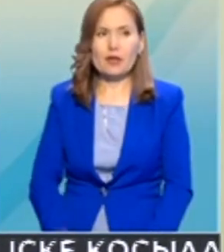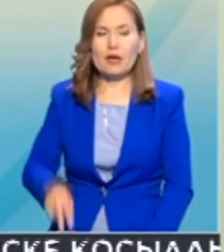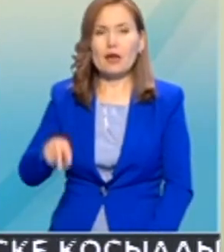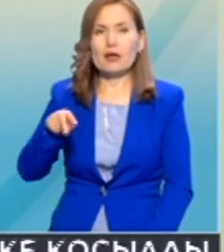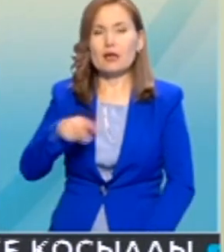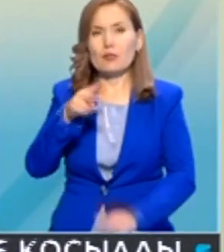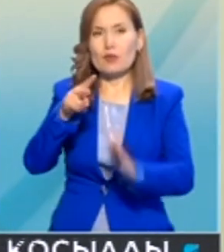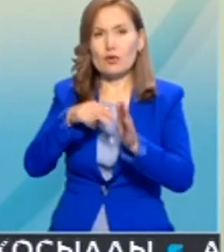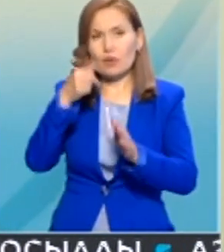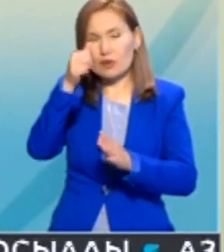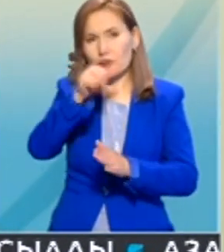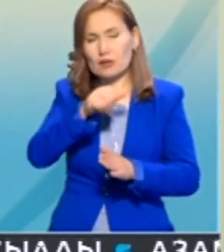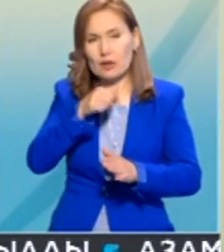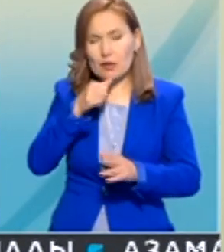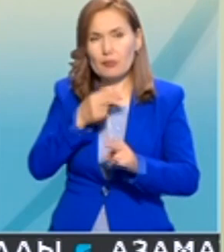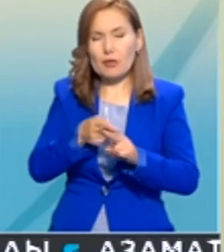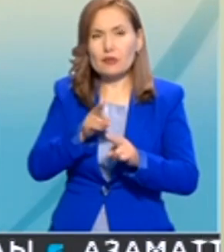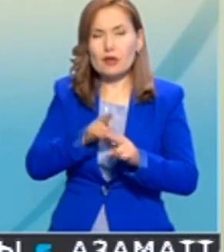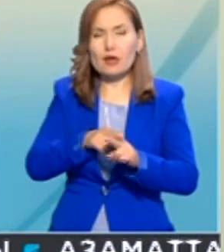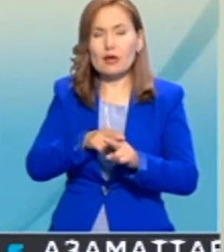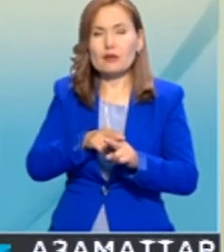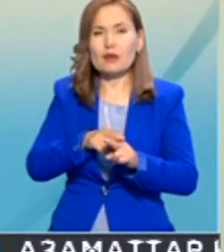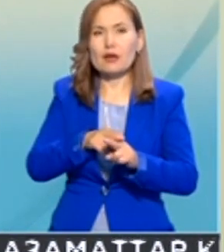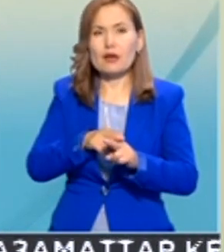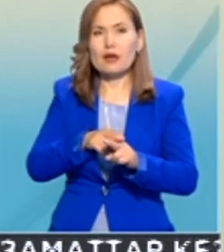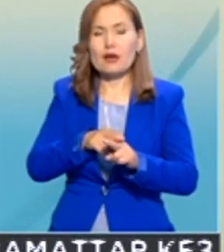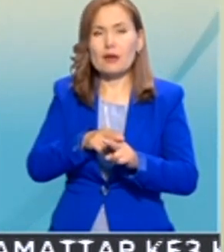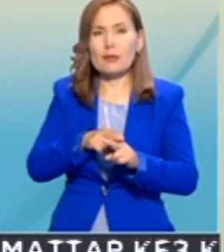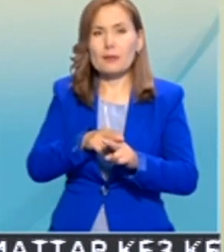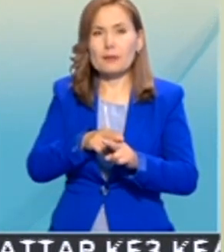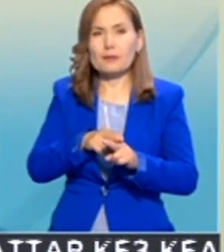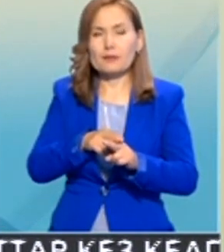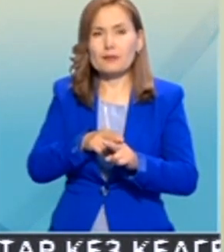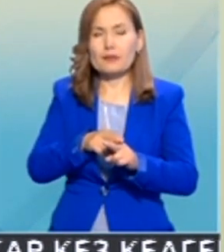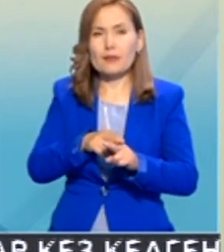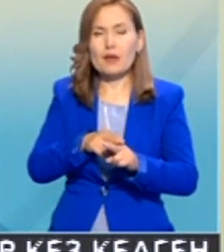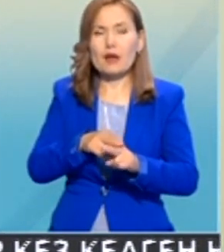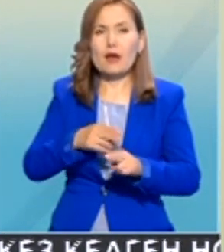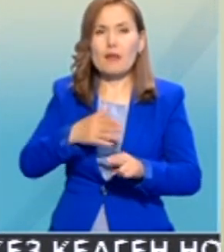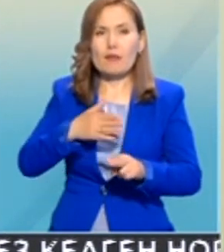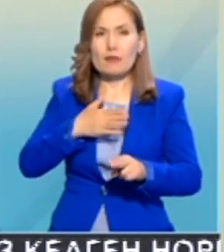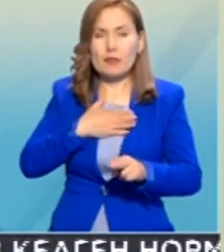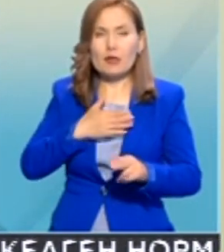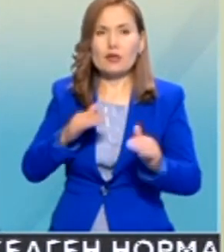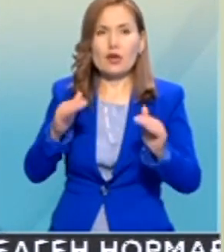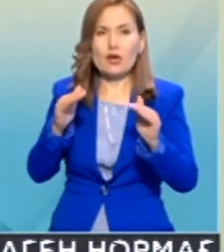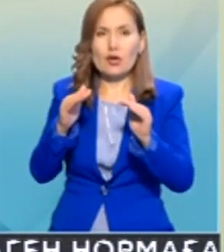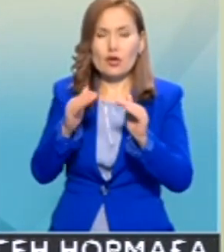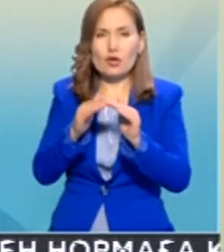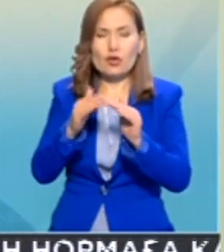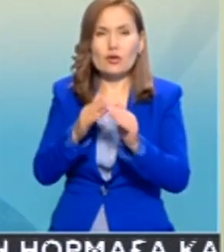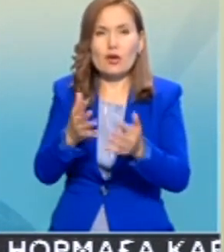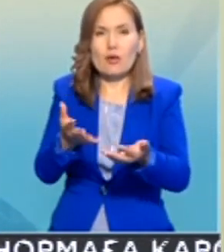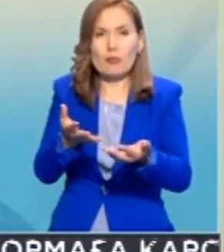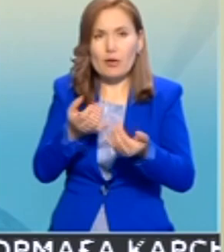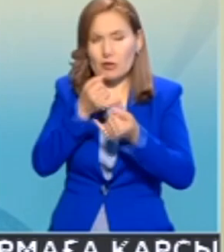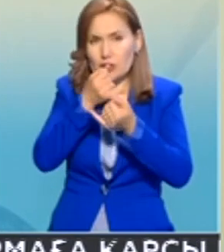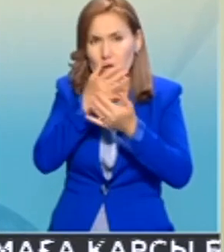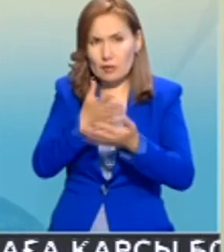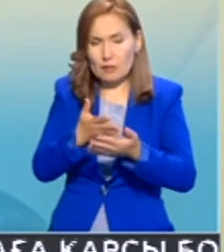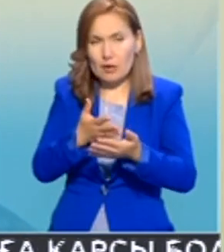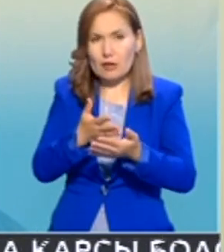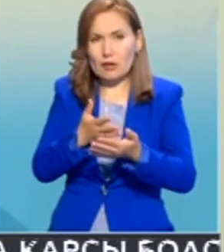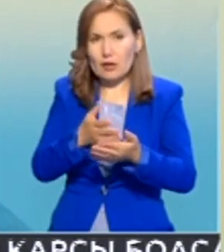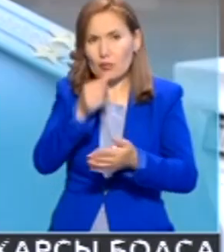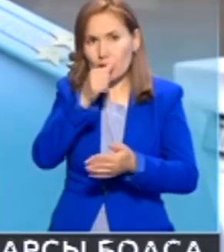2017 жылы белгілі бір себептермен үйді бола алмадық. Қазір үйге